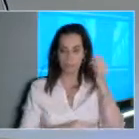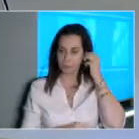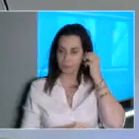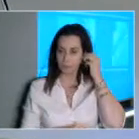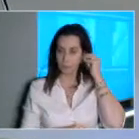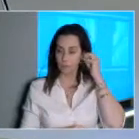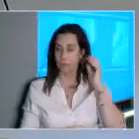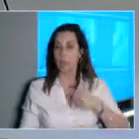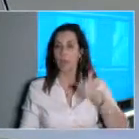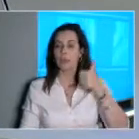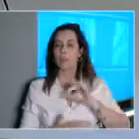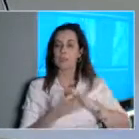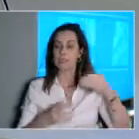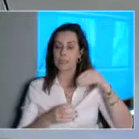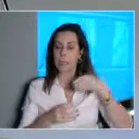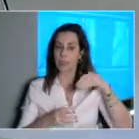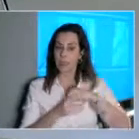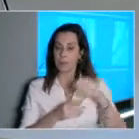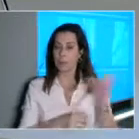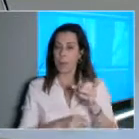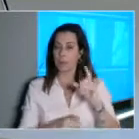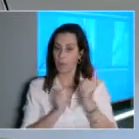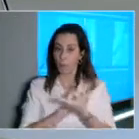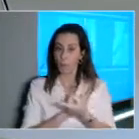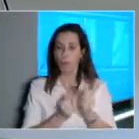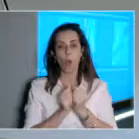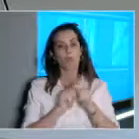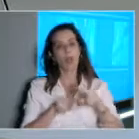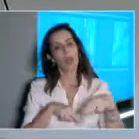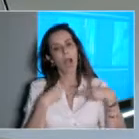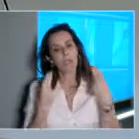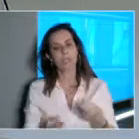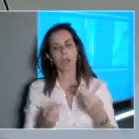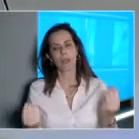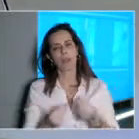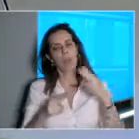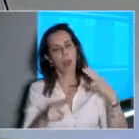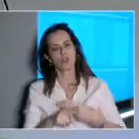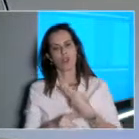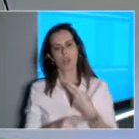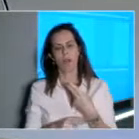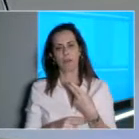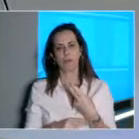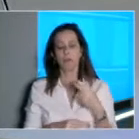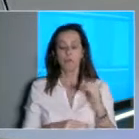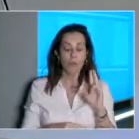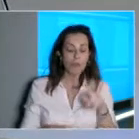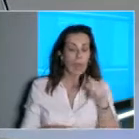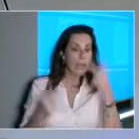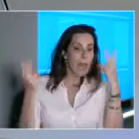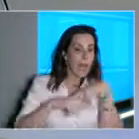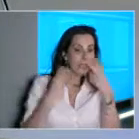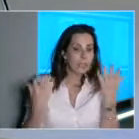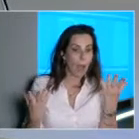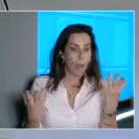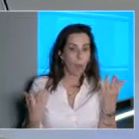הפנים ימנה מישהו שינהל את העיר טבריה, או שאיכשהו עוד אפשר להחזיר את הגלגל אחורה, וכן להגיע לאיזשהן